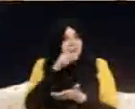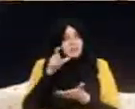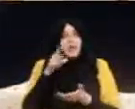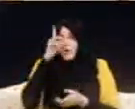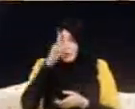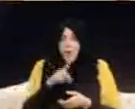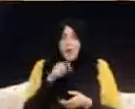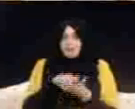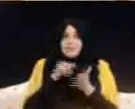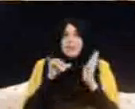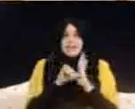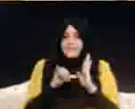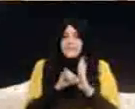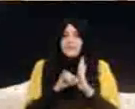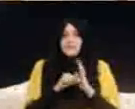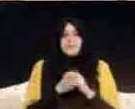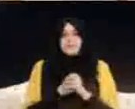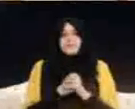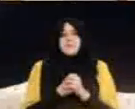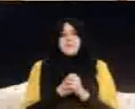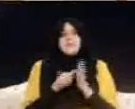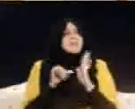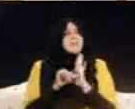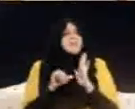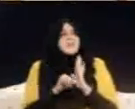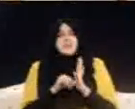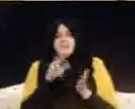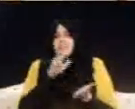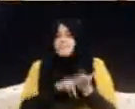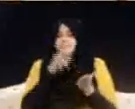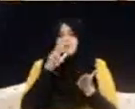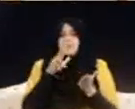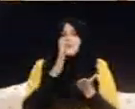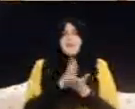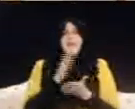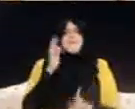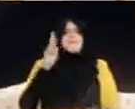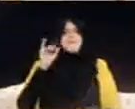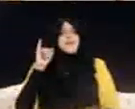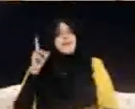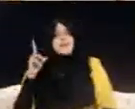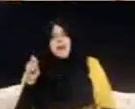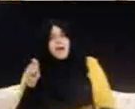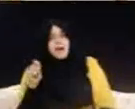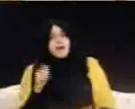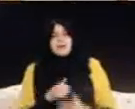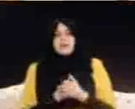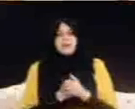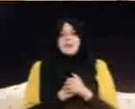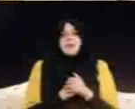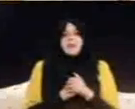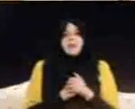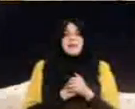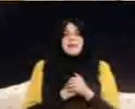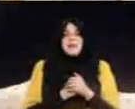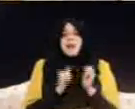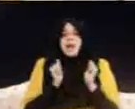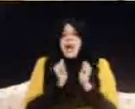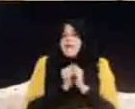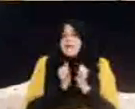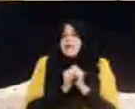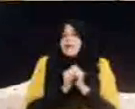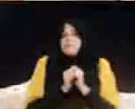هذه الممتلكات، يقتسمونها طبقا للفريضة الشرعية مع إعمال قواعد